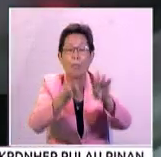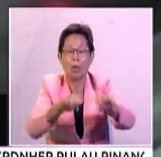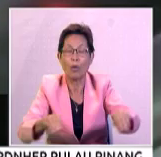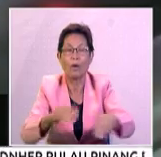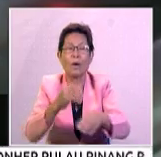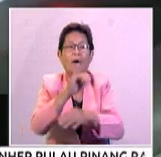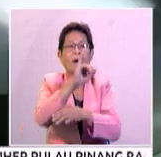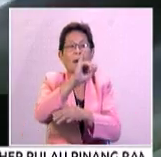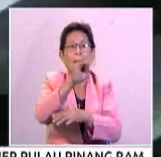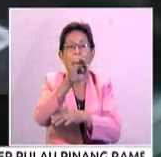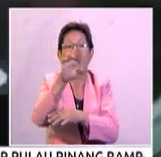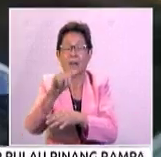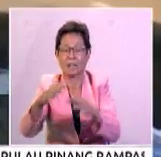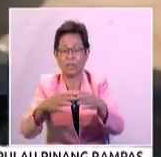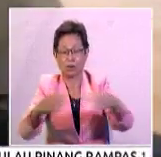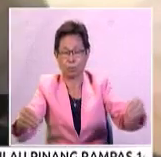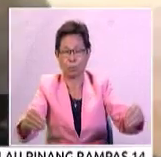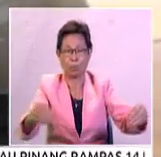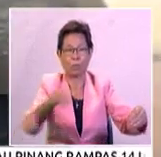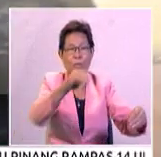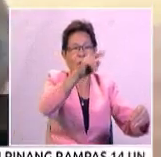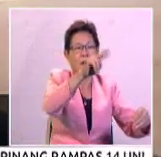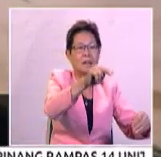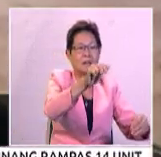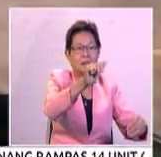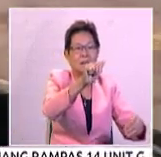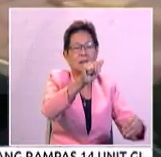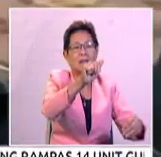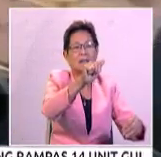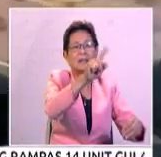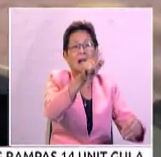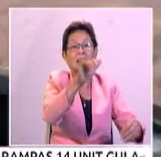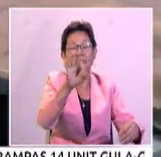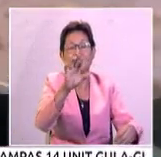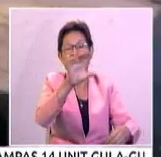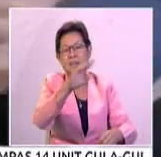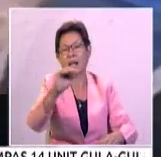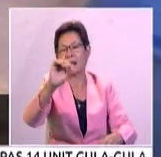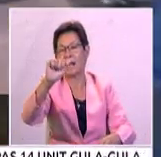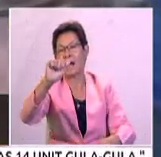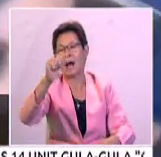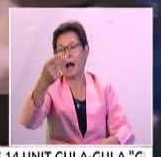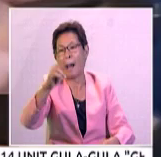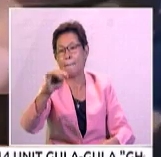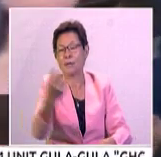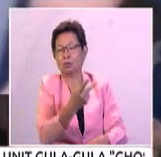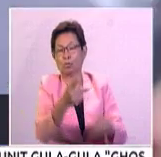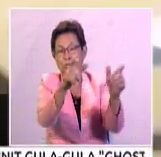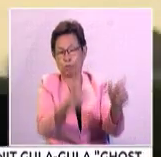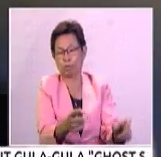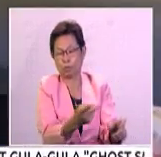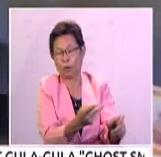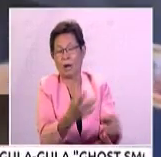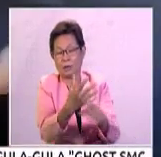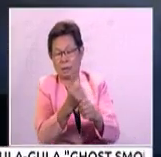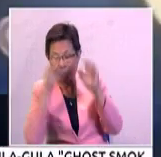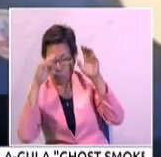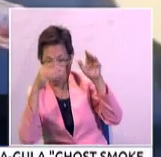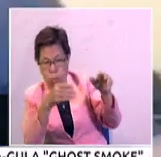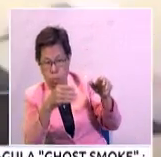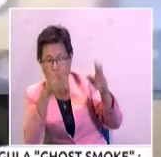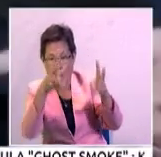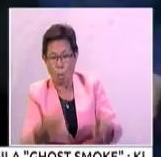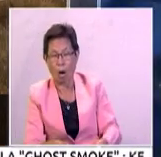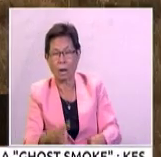Perindustrian MARA Jepun iaitu Muhammad Nazif Muhammad Sobri dan Ahmad Fakrullah Zamri. Projek berkenaan mendapat perhatian